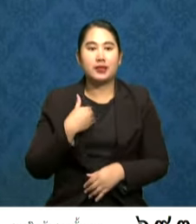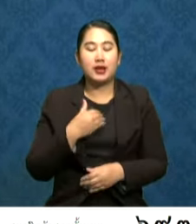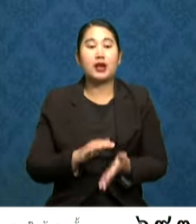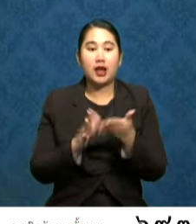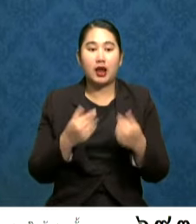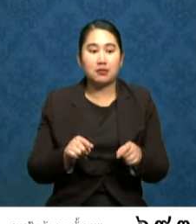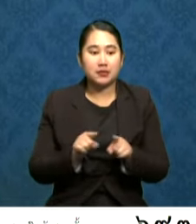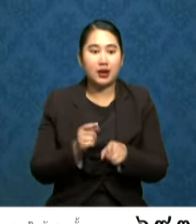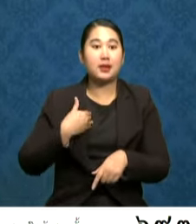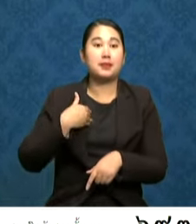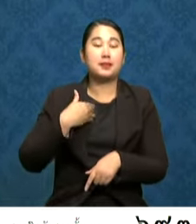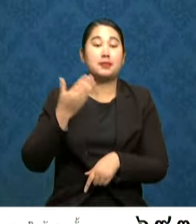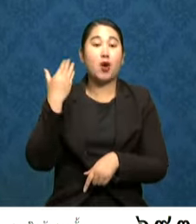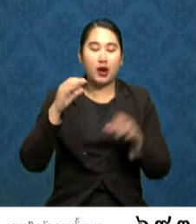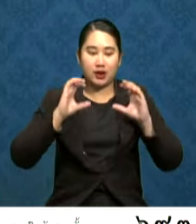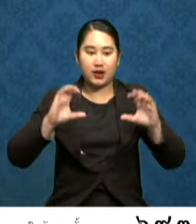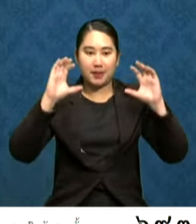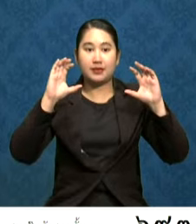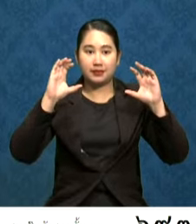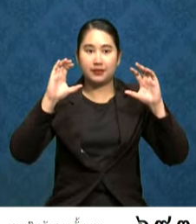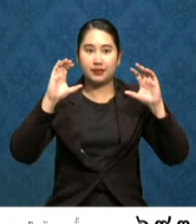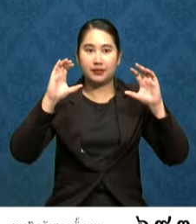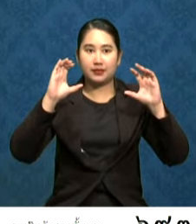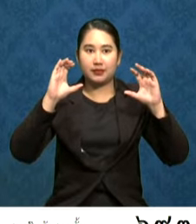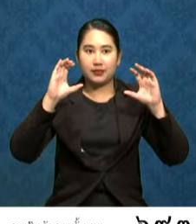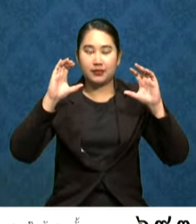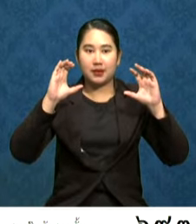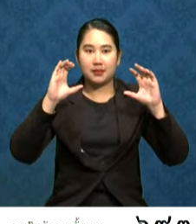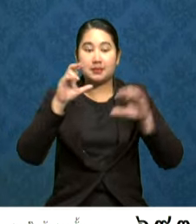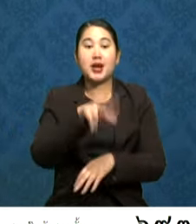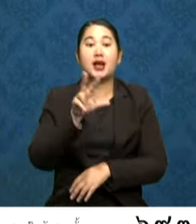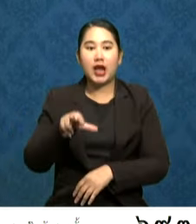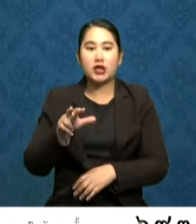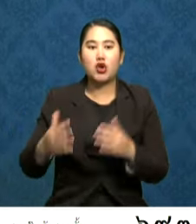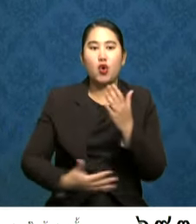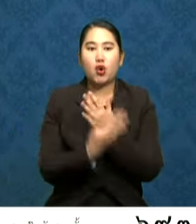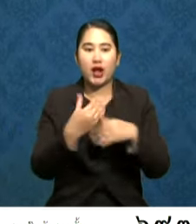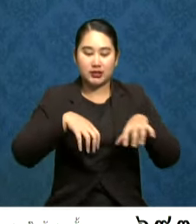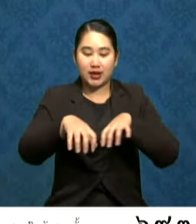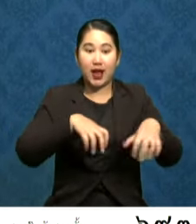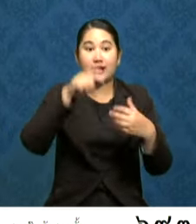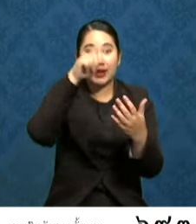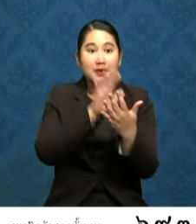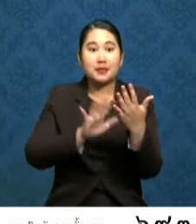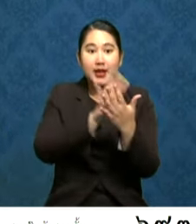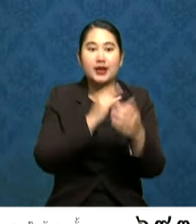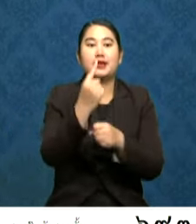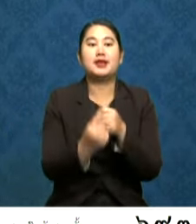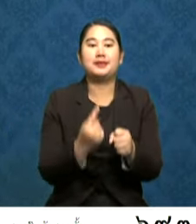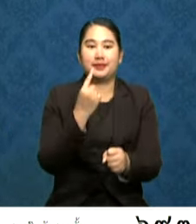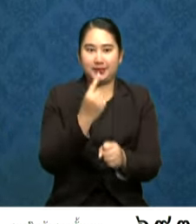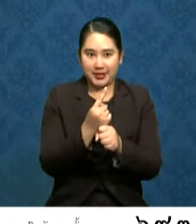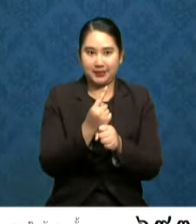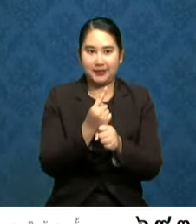รัฐบาลก่อนหน้านี้นะคะโดยแกนนำของเอ่อพรรคเพื่อไทยเองเก็มีโอกาสที่จะบริหารประเทศมาแล้ว 1ปีนะคะ